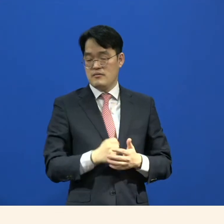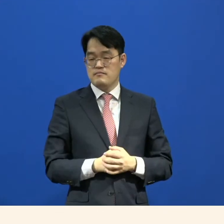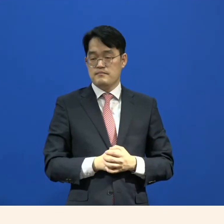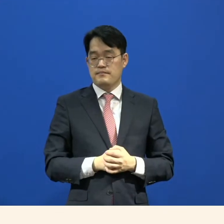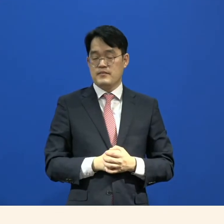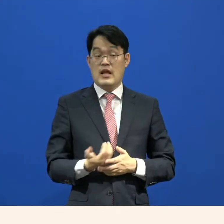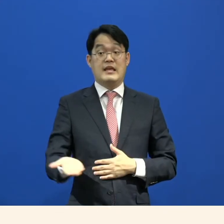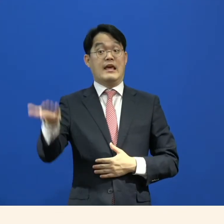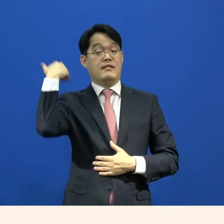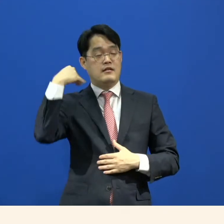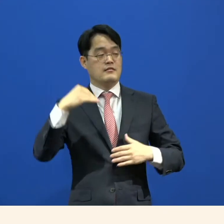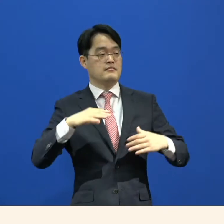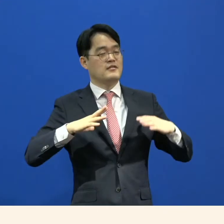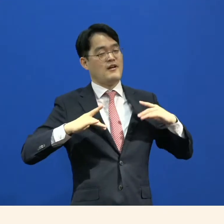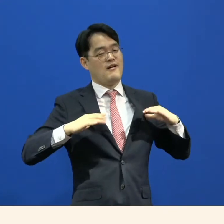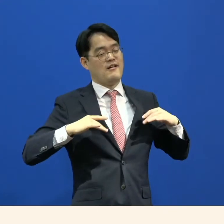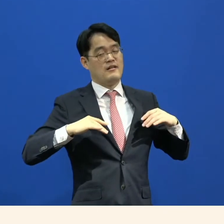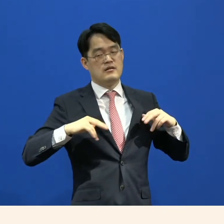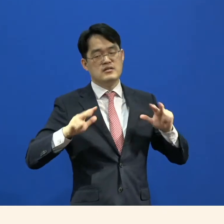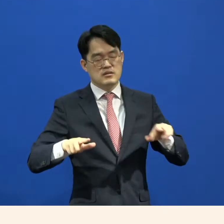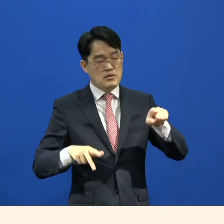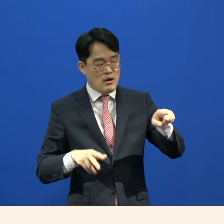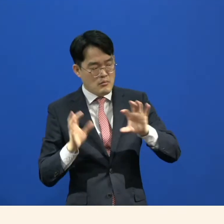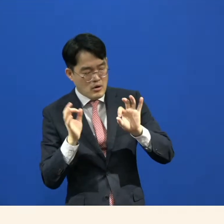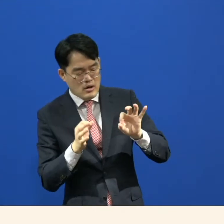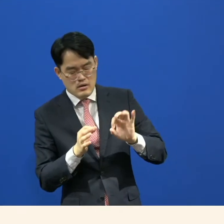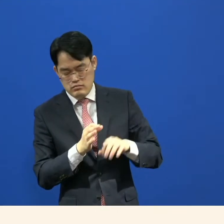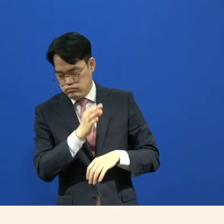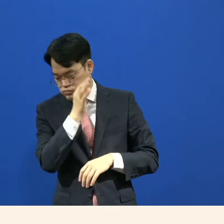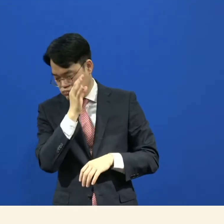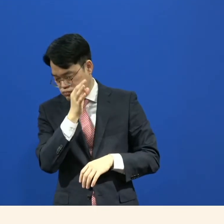옛날에는 자랑이었는데 이제는 부끄럽다.